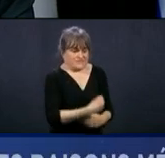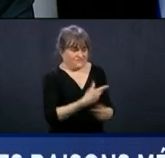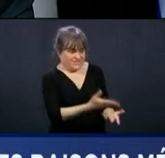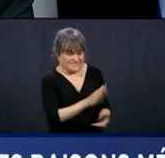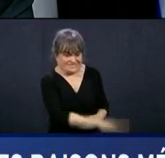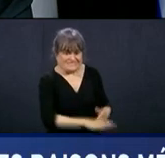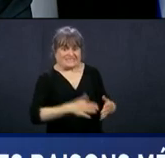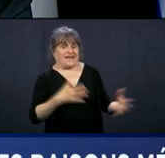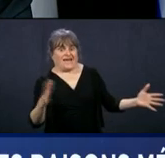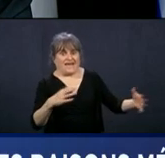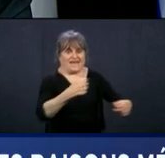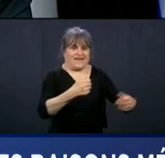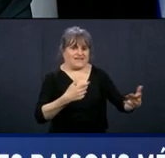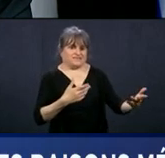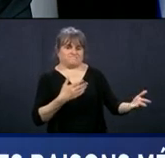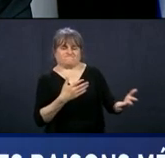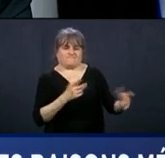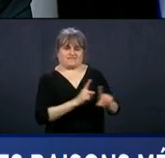même genre